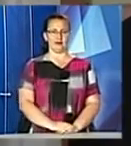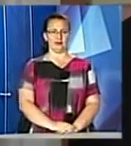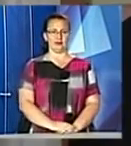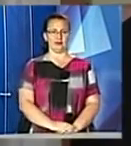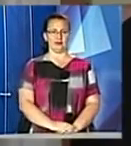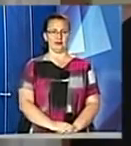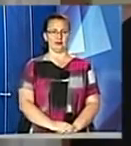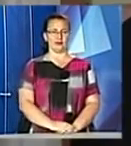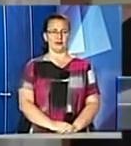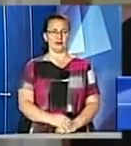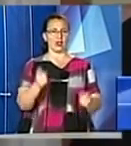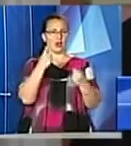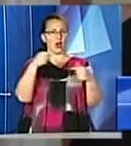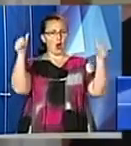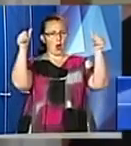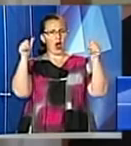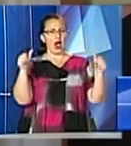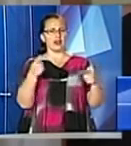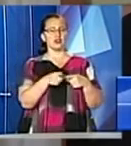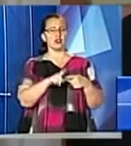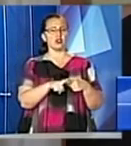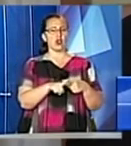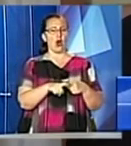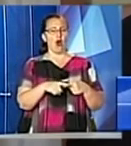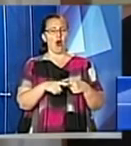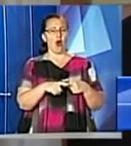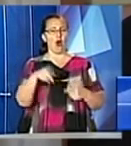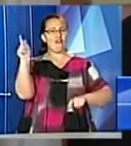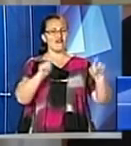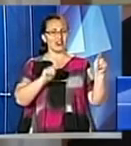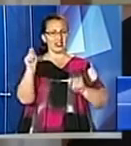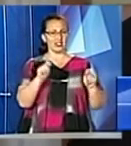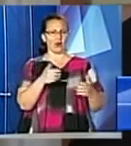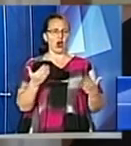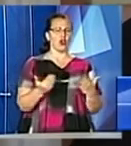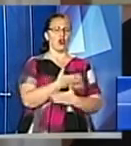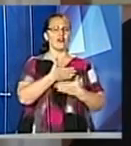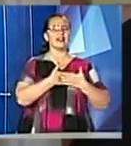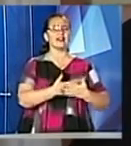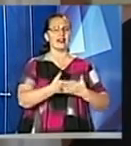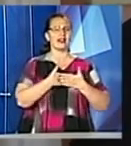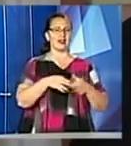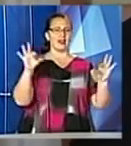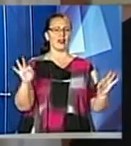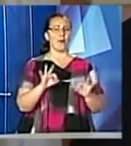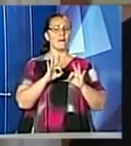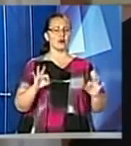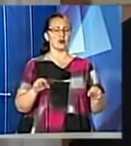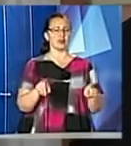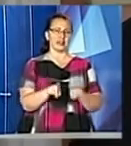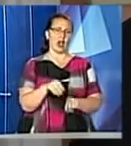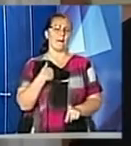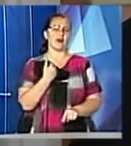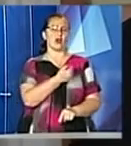Гасло цього фестивалю «Новий подих музики, нове дихання музики». Таким чином ми